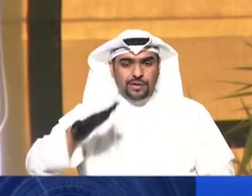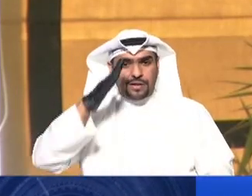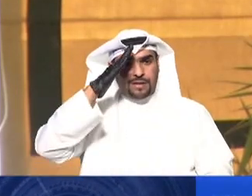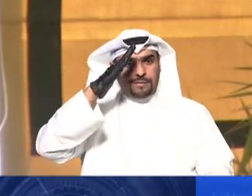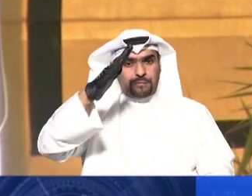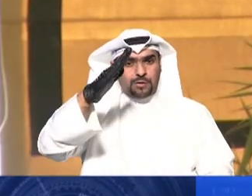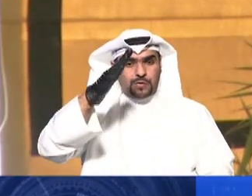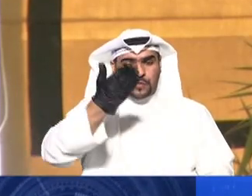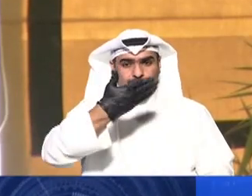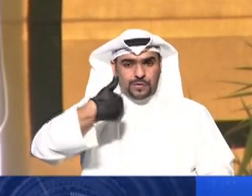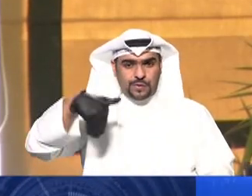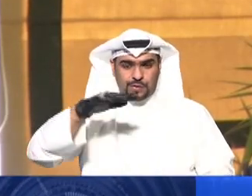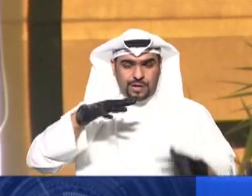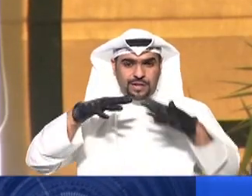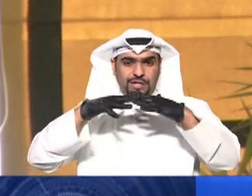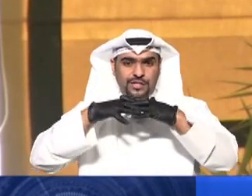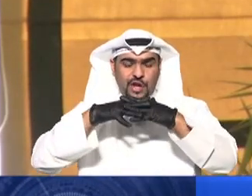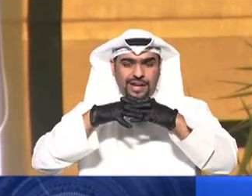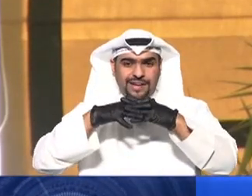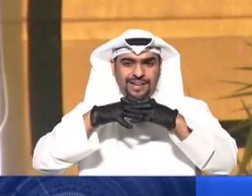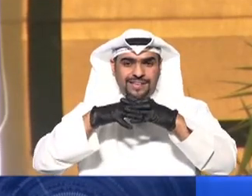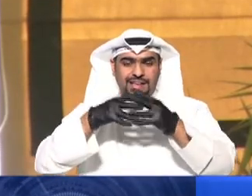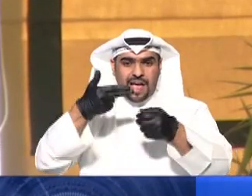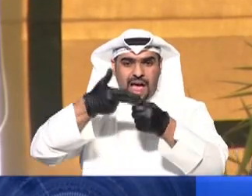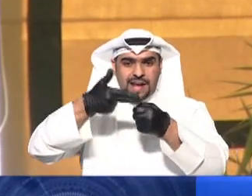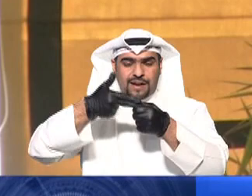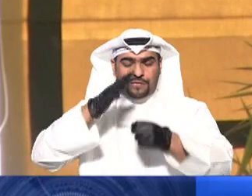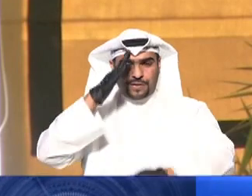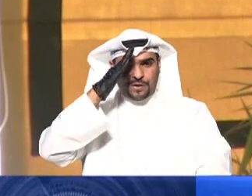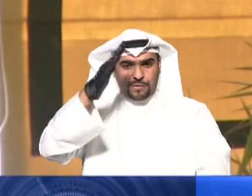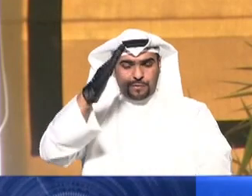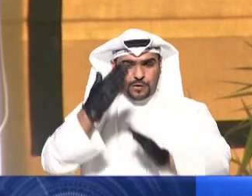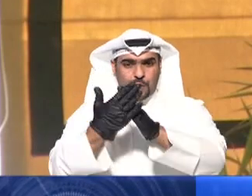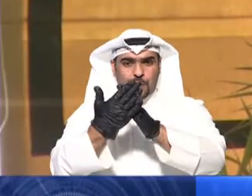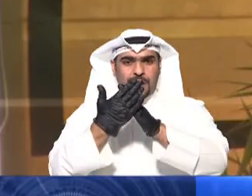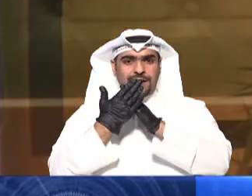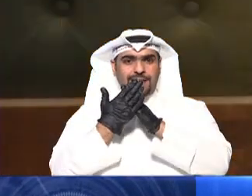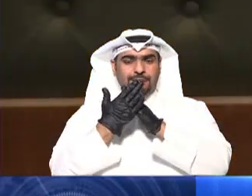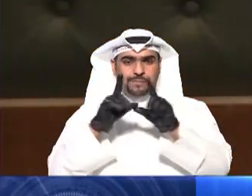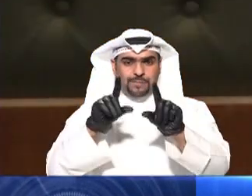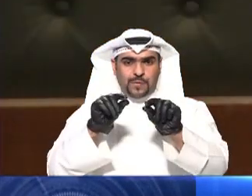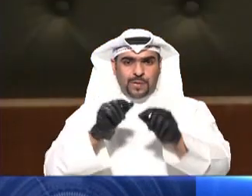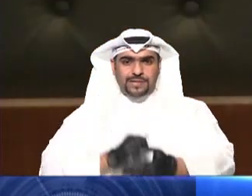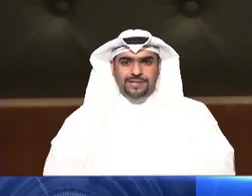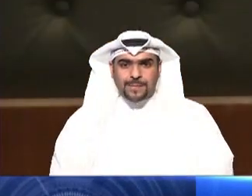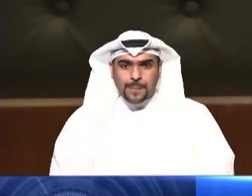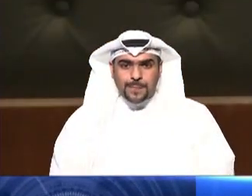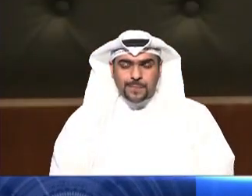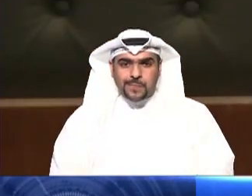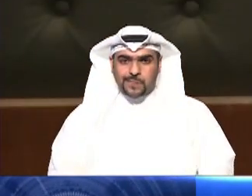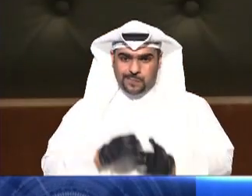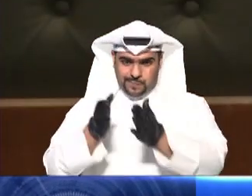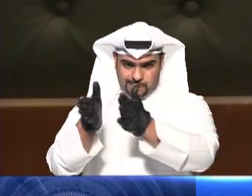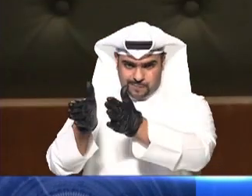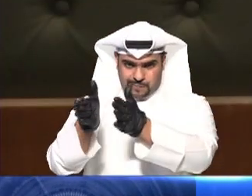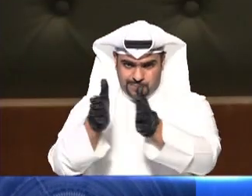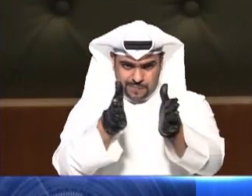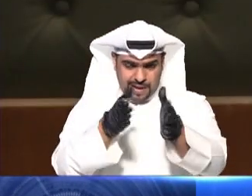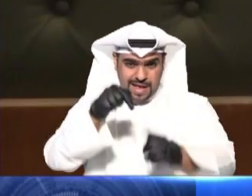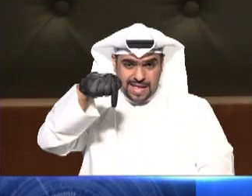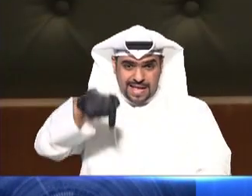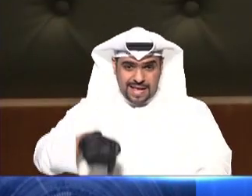لهم شركاء النجاح شركة إيكويت على هذا الدعم واللي ليس بغريب عليهم. تهدف هذه الحملة لتقديم